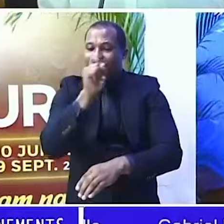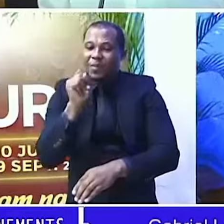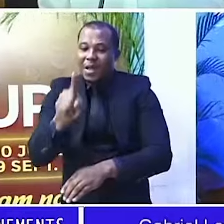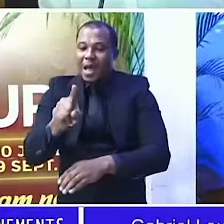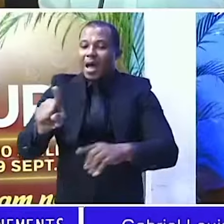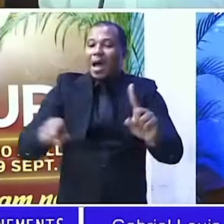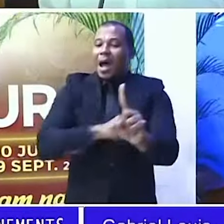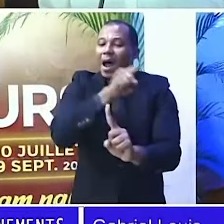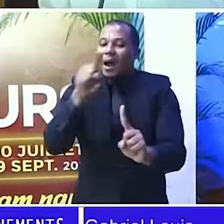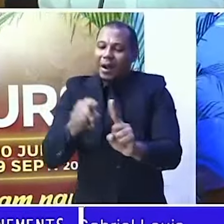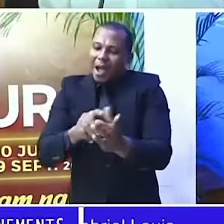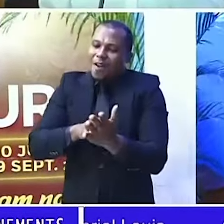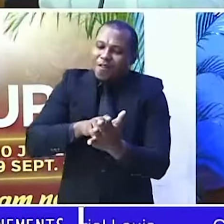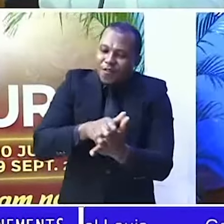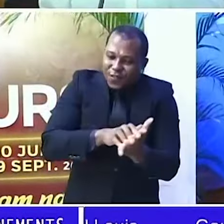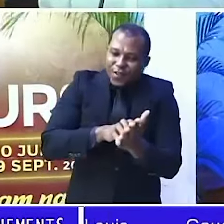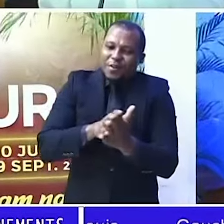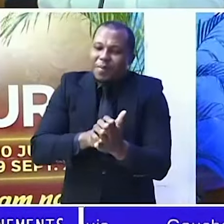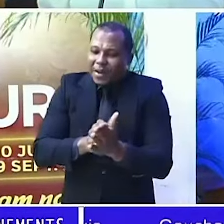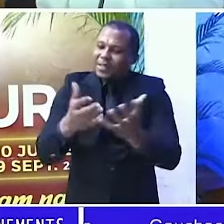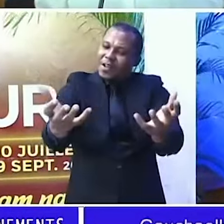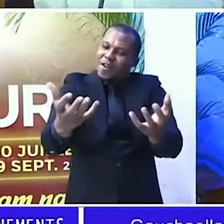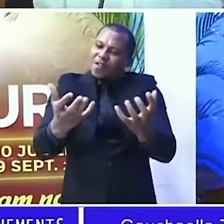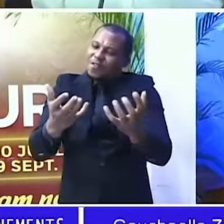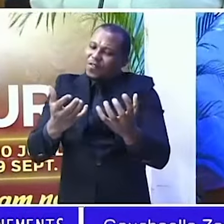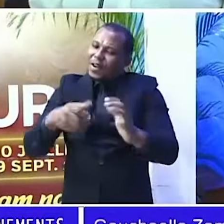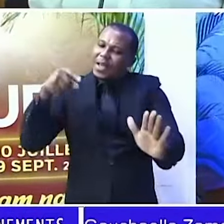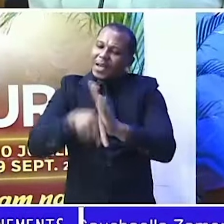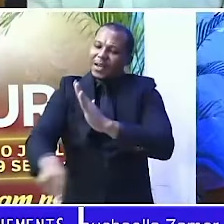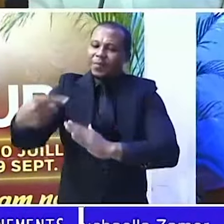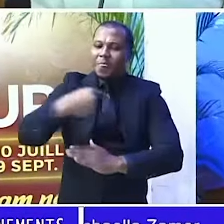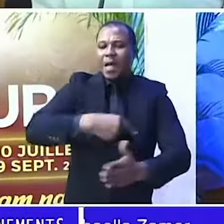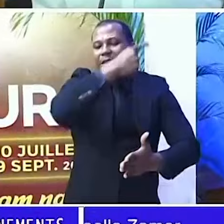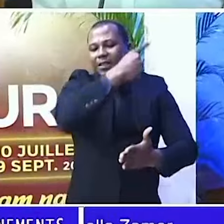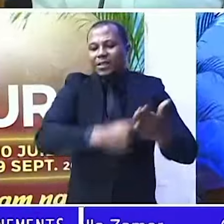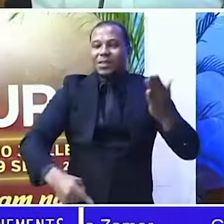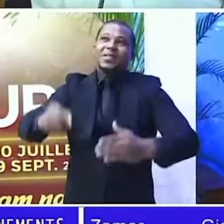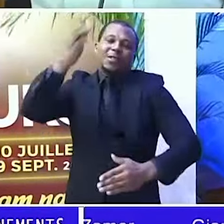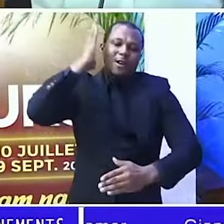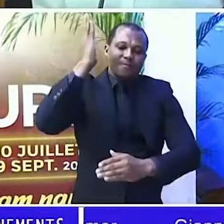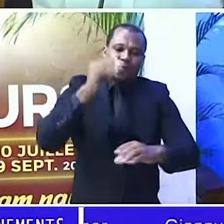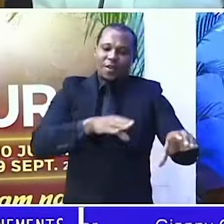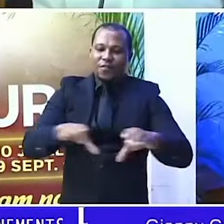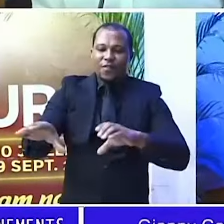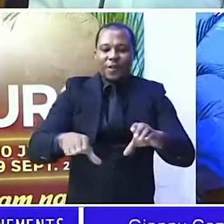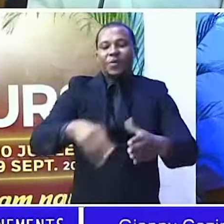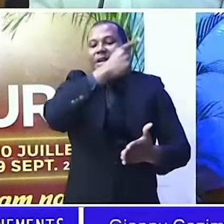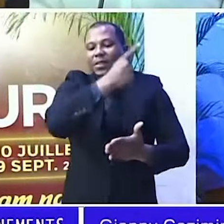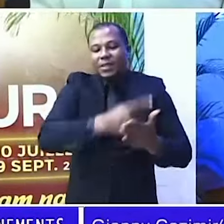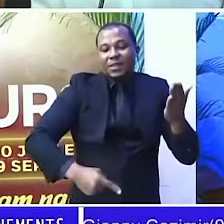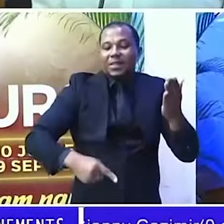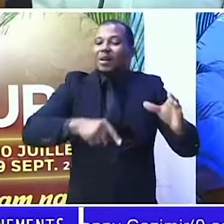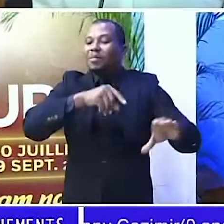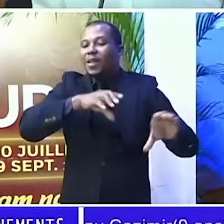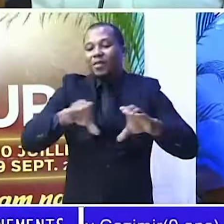La faiblesse yo t'es sorti pour finir avec. Qui ça m'a fait? Qui